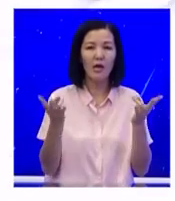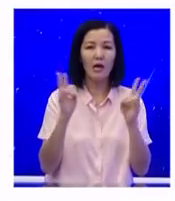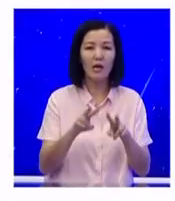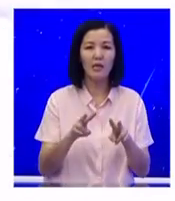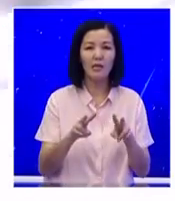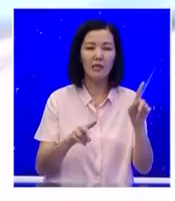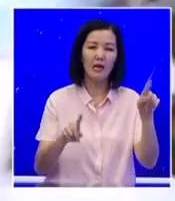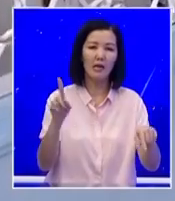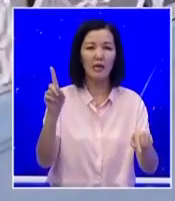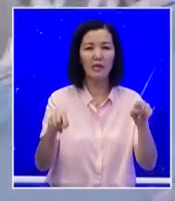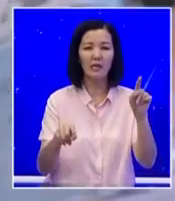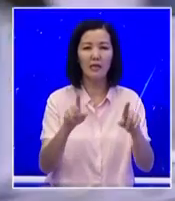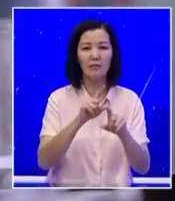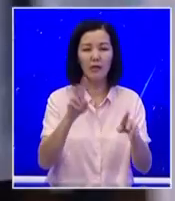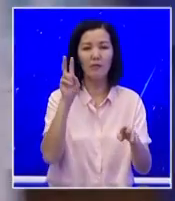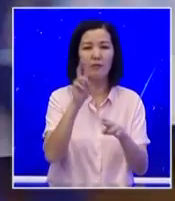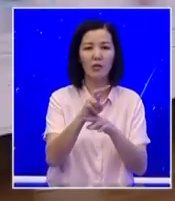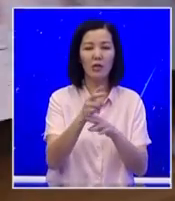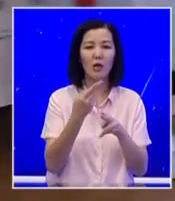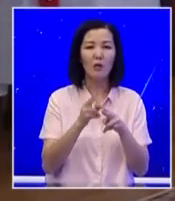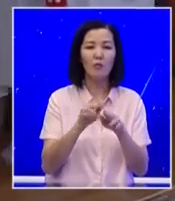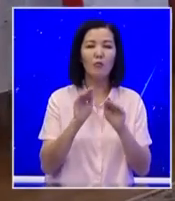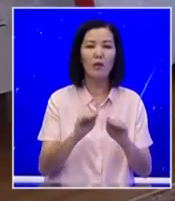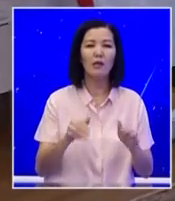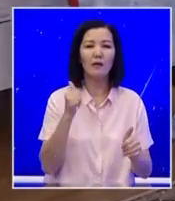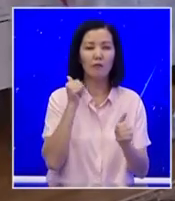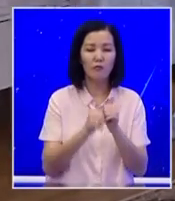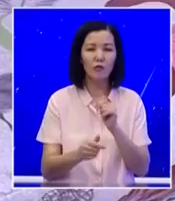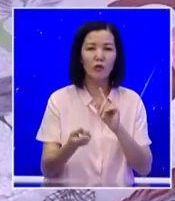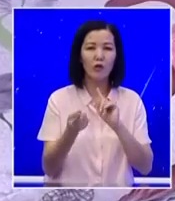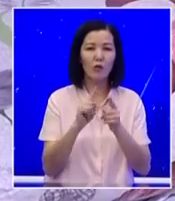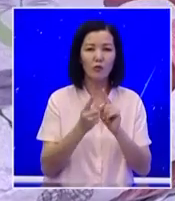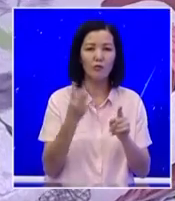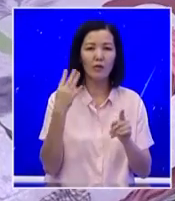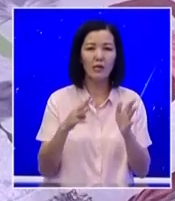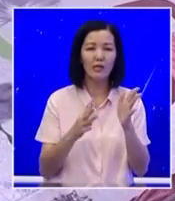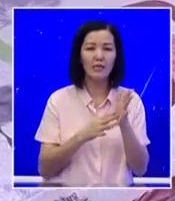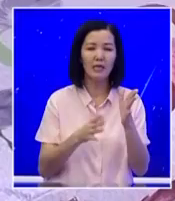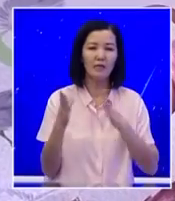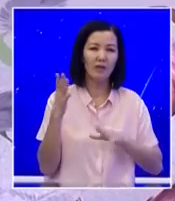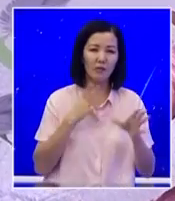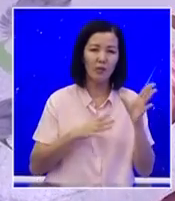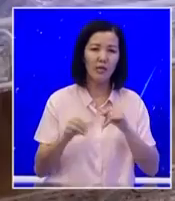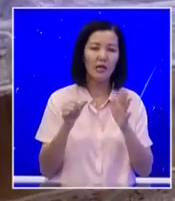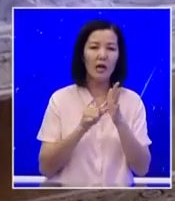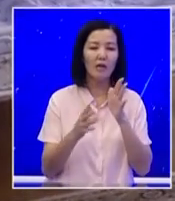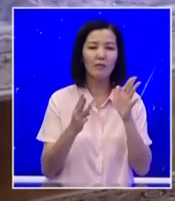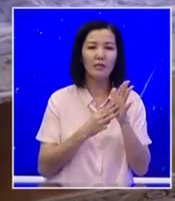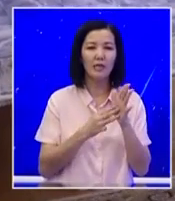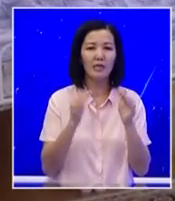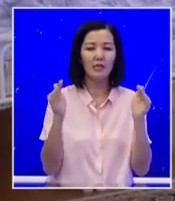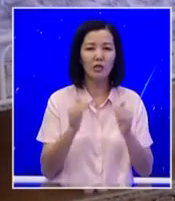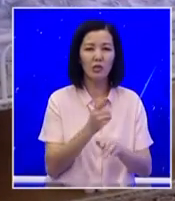болса, қалғаны арагідік келіп тұрады, дейді мекеме басшылары. Бұл балаларға күнделікті және ауысыммен 48 тәрбиеші